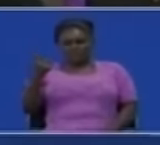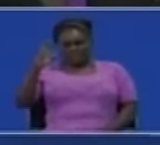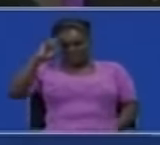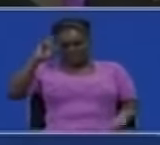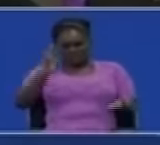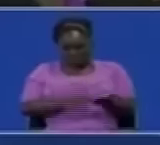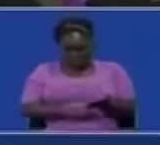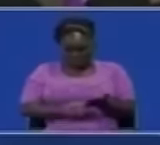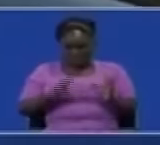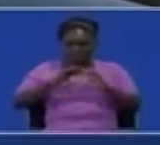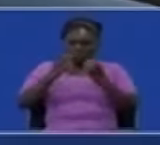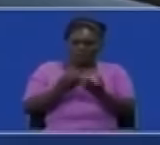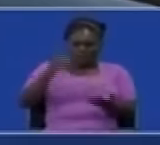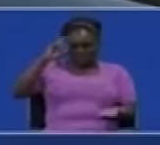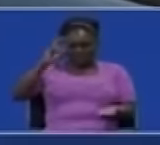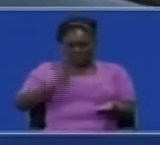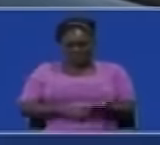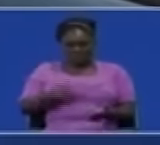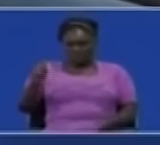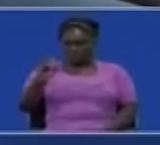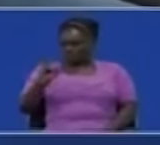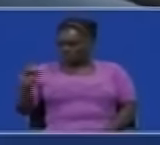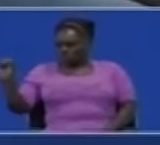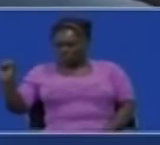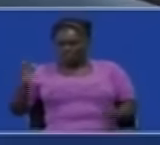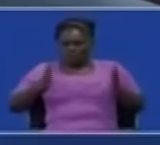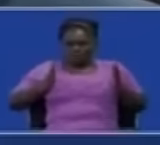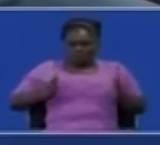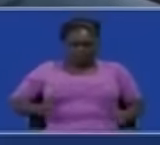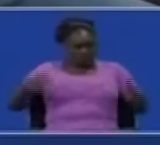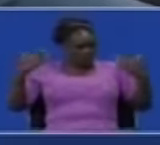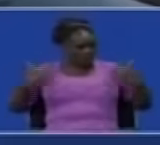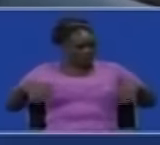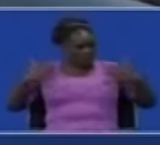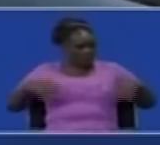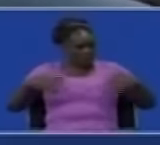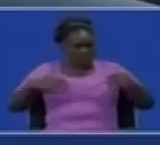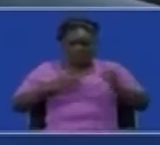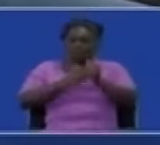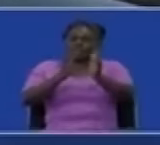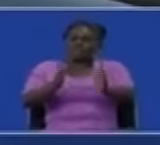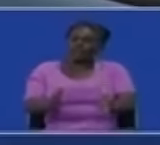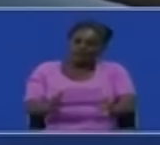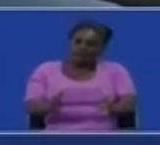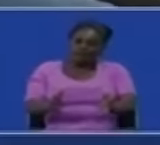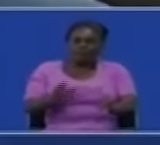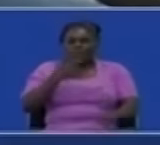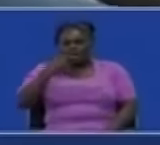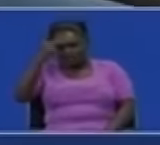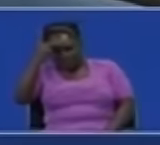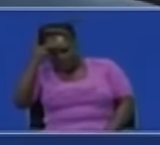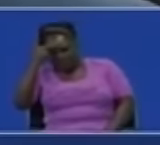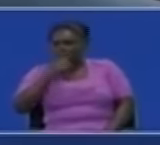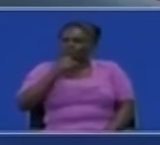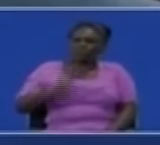namtambua, ulimwengu namtambua. Makto ni mtu, alikuwa mtu ajabu. Ama alikuwa kiongozi, alikuwa mzazi,